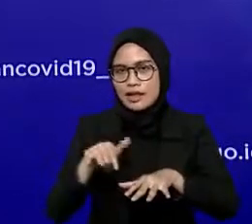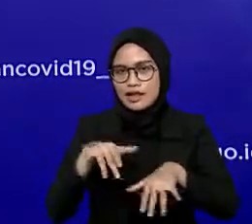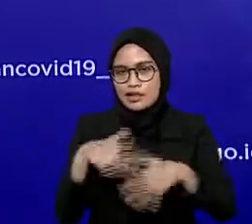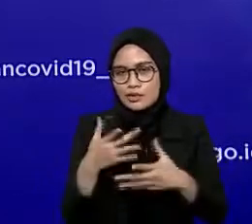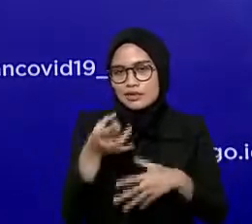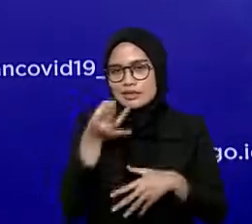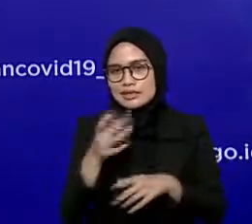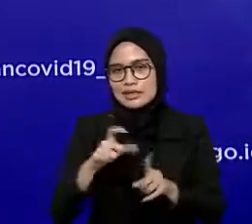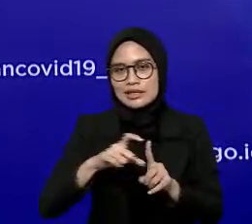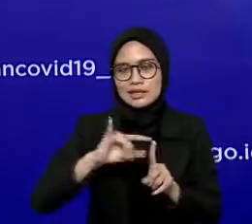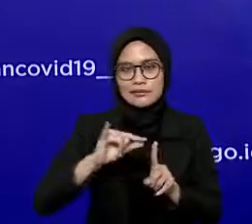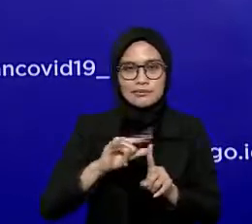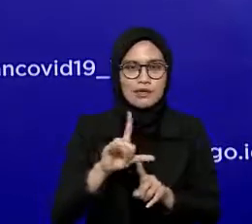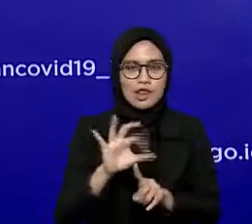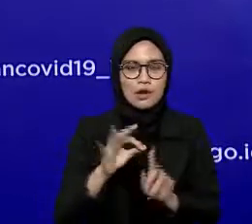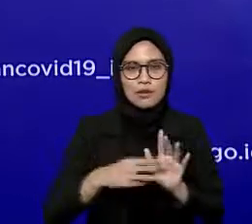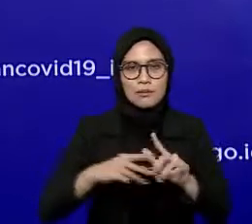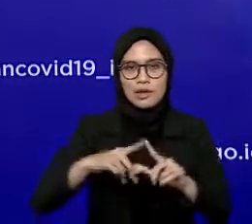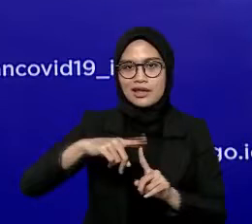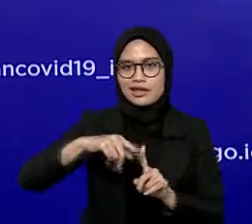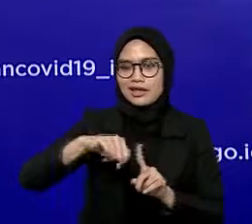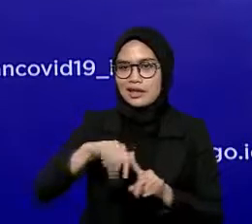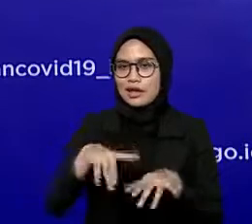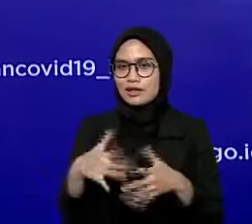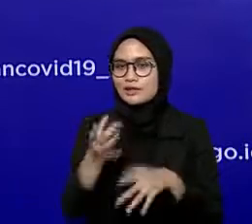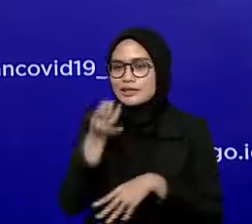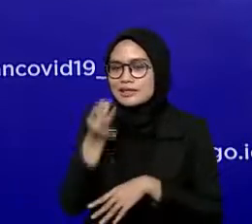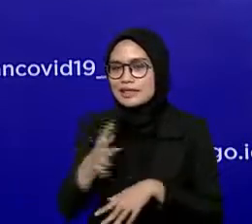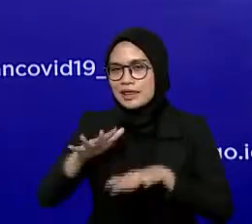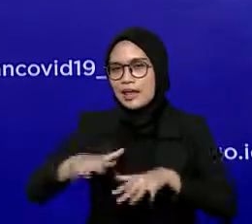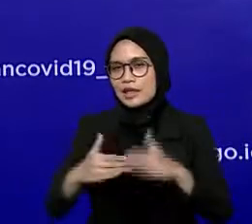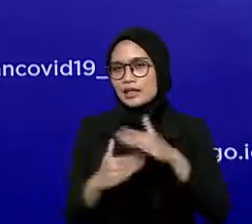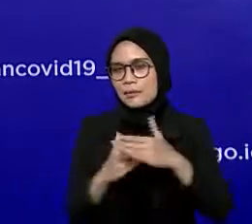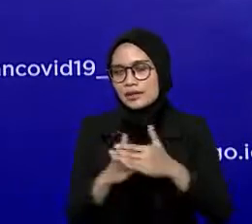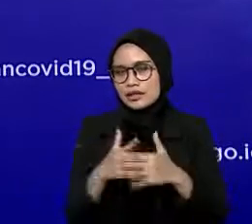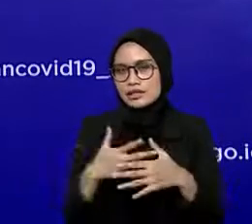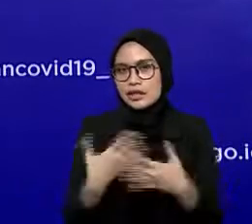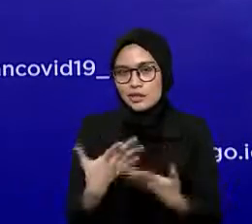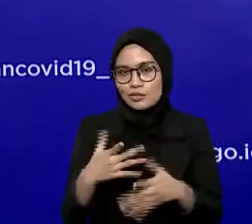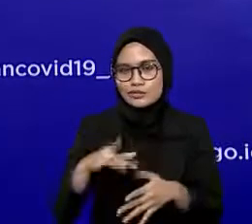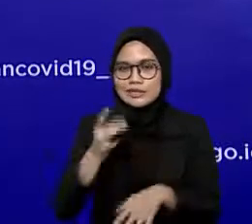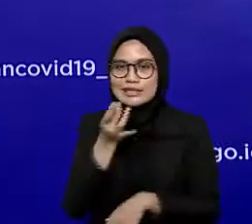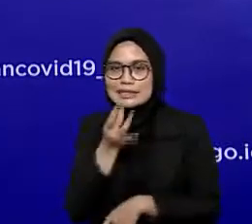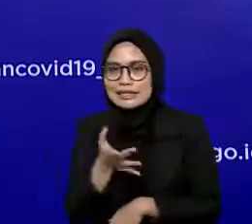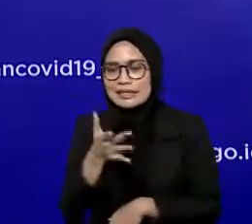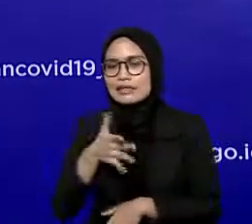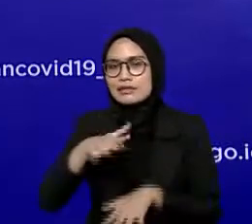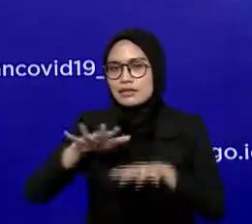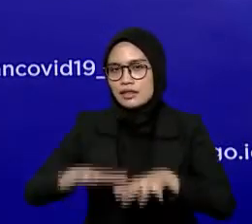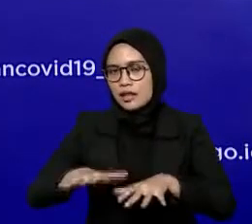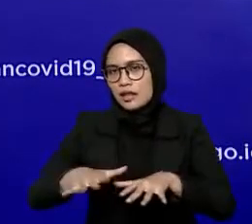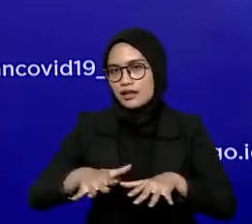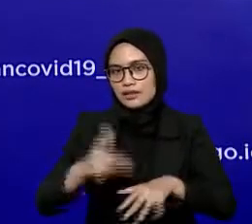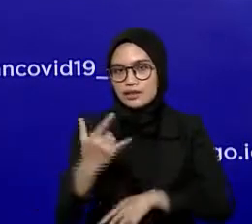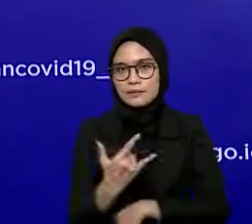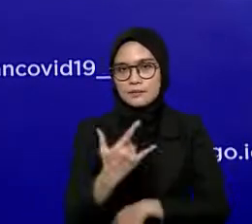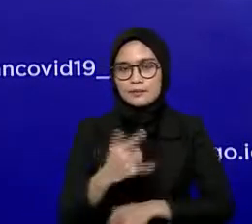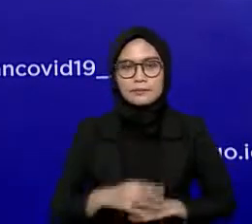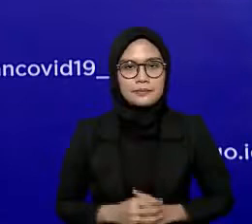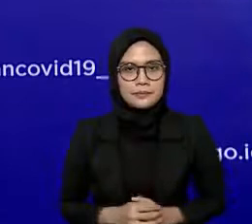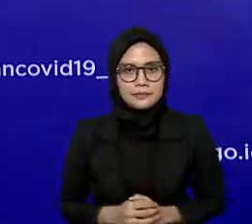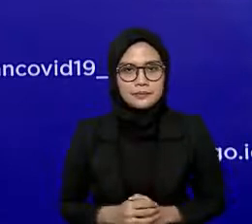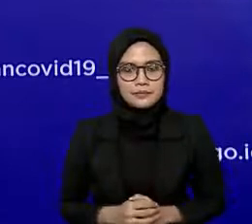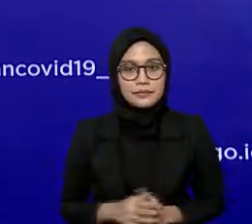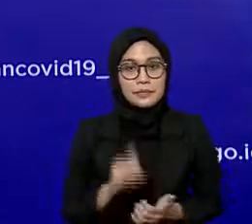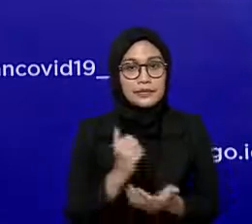diplomatik, izin tinggal terbatas, dan izin tinggal tetap. Pada prinsipnya, penetapan